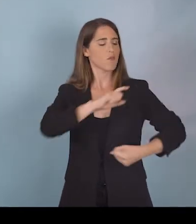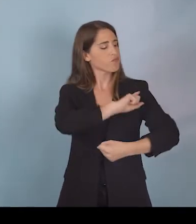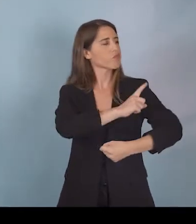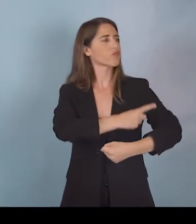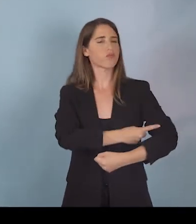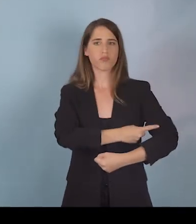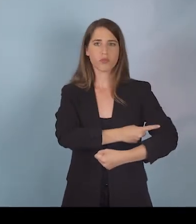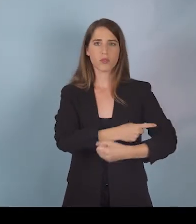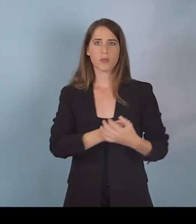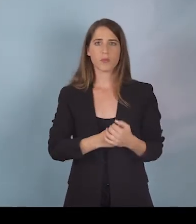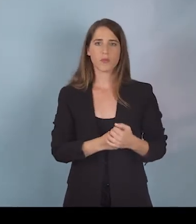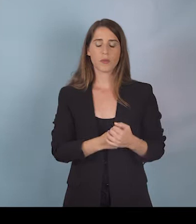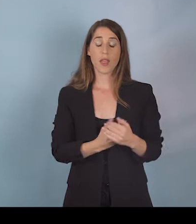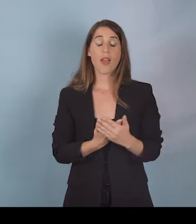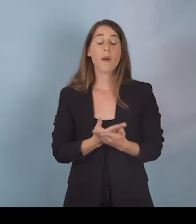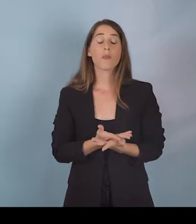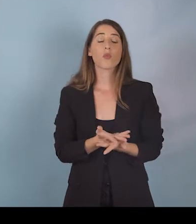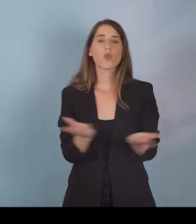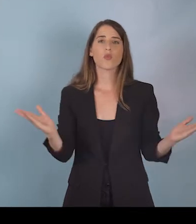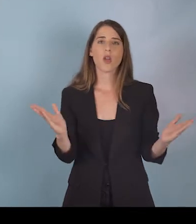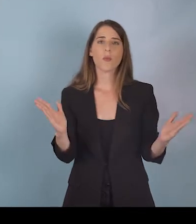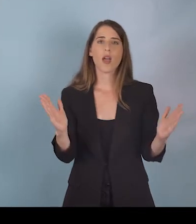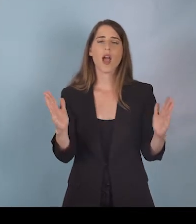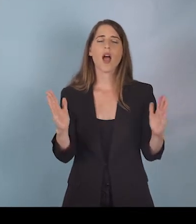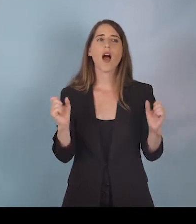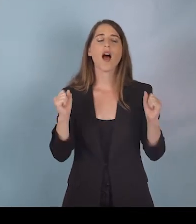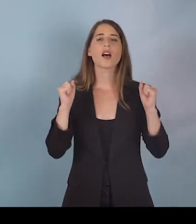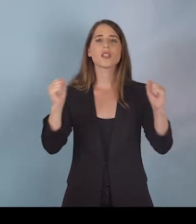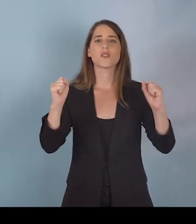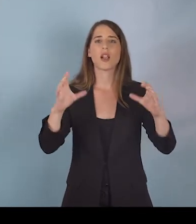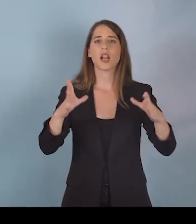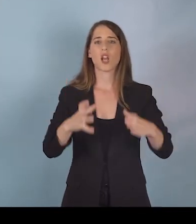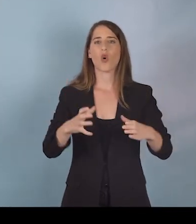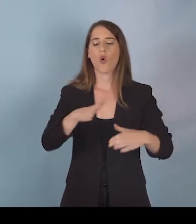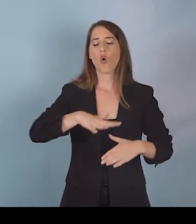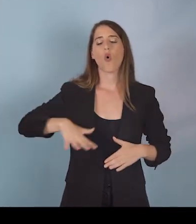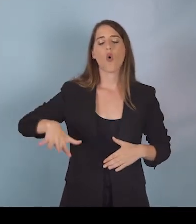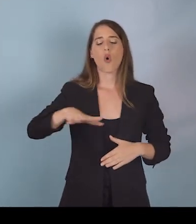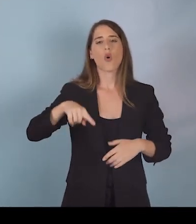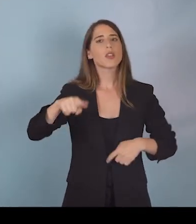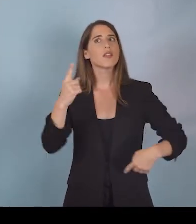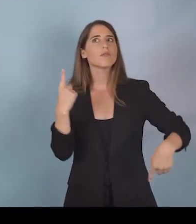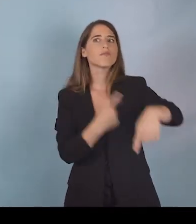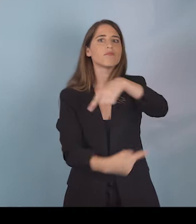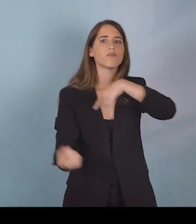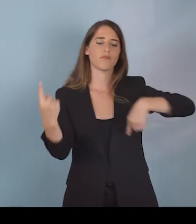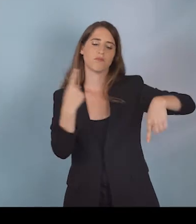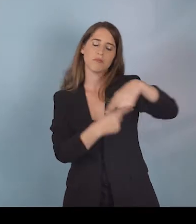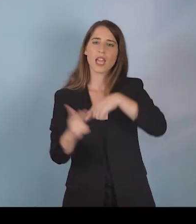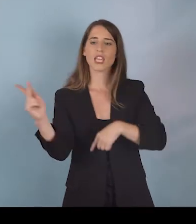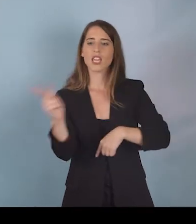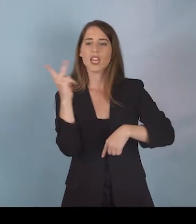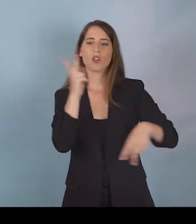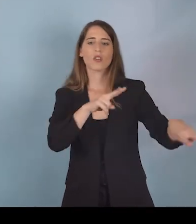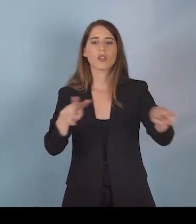είναι το να παρέχουμε έναν ασφαλή χώρο για να μπορούν τα νέα ΛΟΑΤΗ άτομα να κοινωνικοποιούνται χωρίς φόβο για